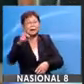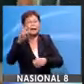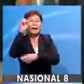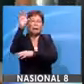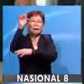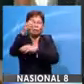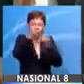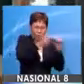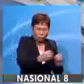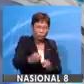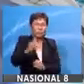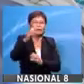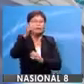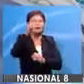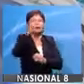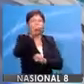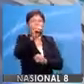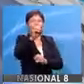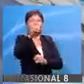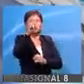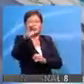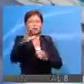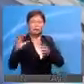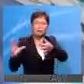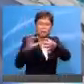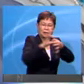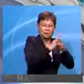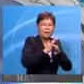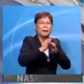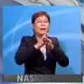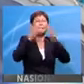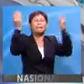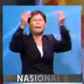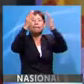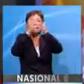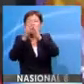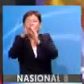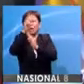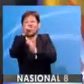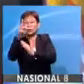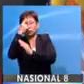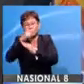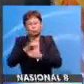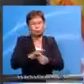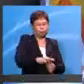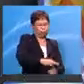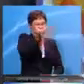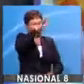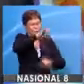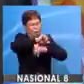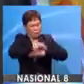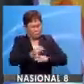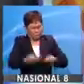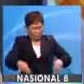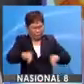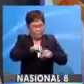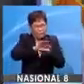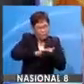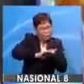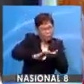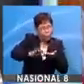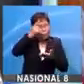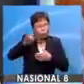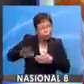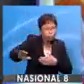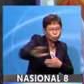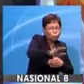ini anjuran Kementerian dengan kerjasama Majlis perbandaran Kuala kangsar yanga bertujuan menyemarak dan meningkatkan amalan nilai-nilai murni sejagat